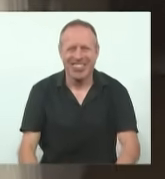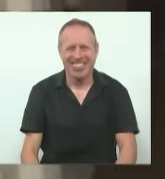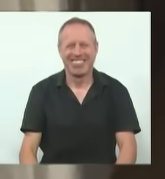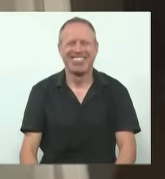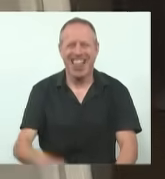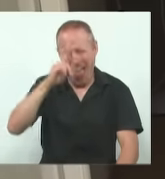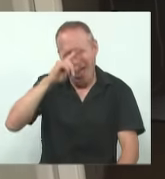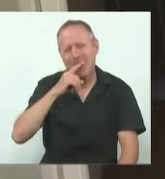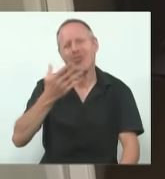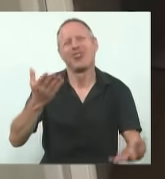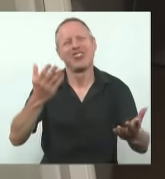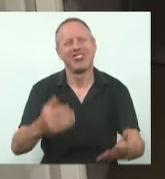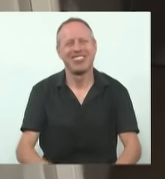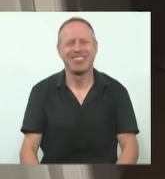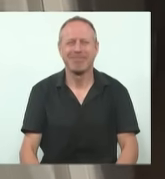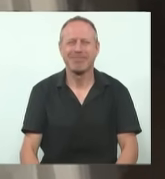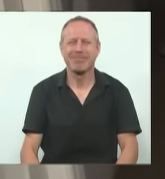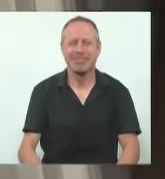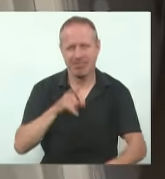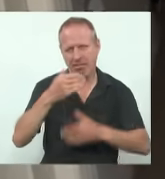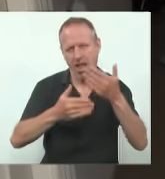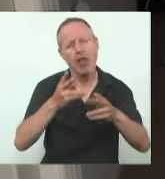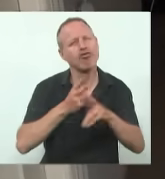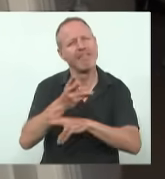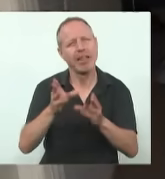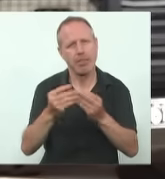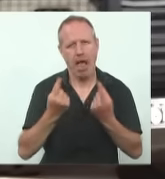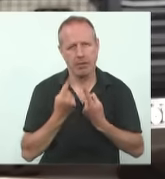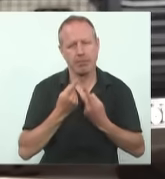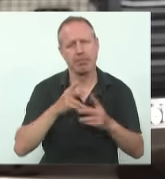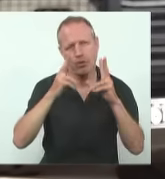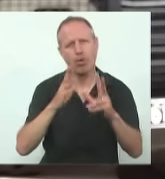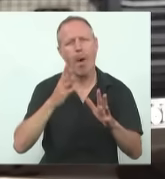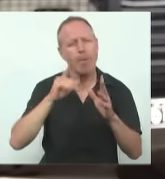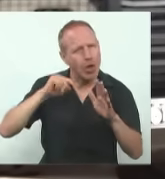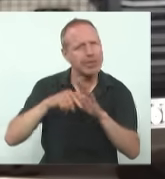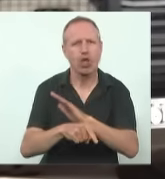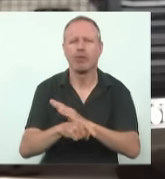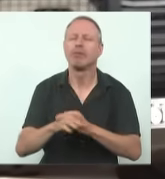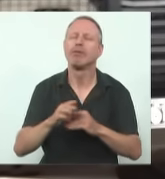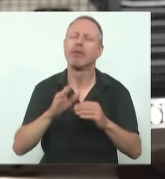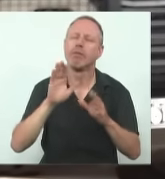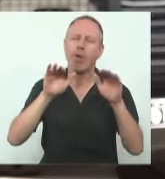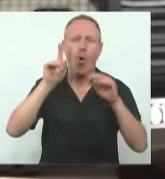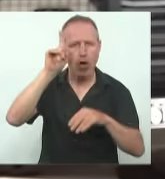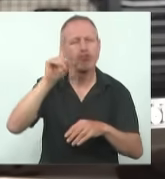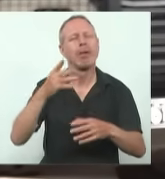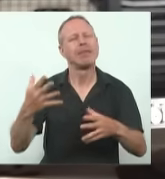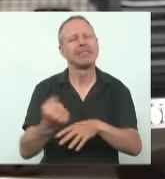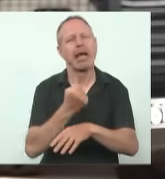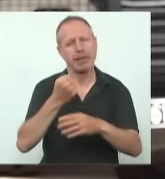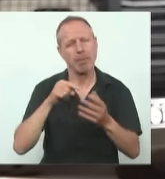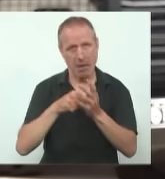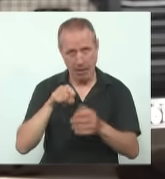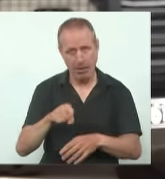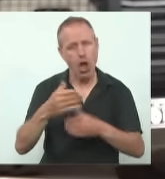שלום. זה לקח לי תהליך שעברתי אותו עם עצמי בצורה מאוד יסודית. וברוך השם, זכיתי גם בעקבות זאת, אני חושב, לאישה כל